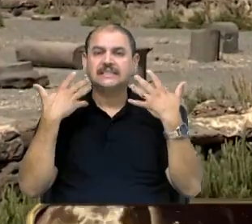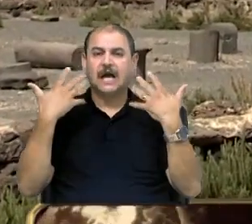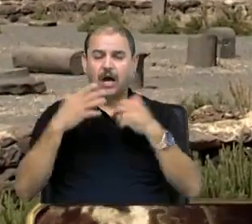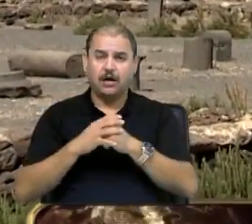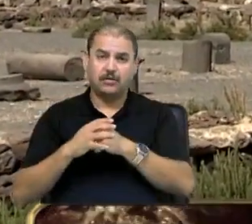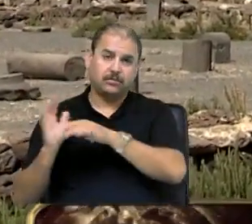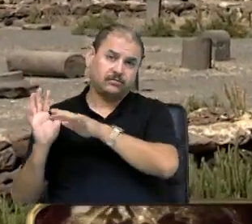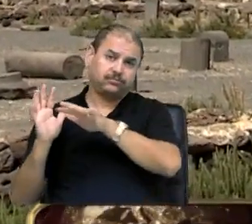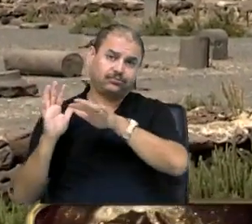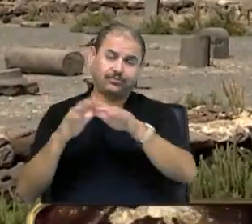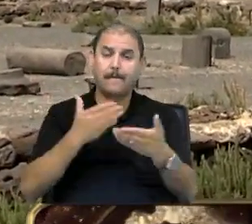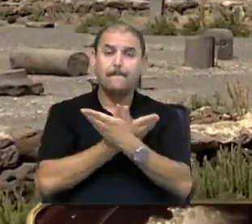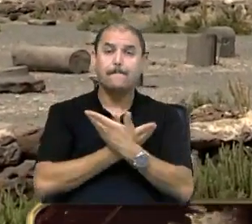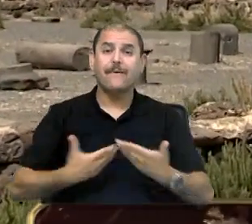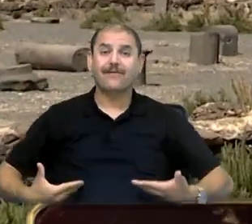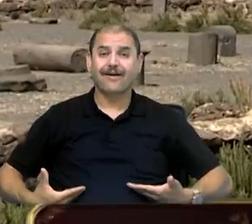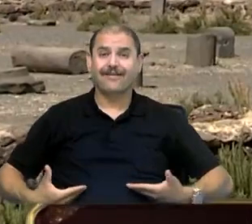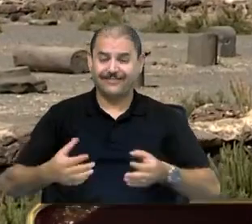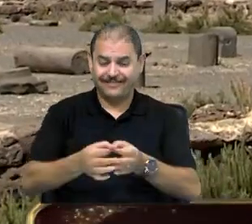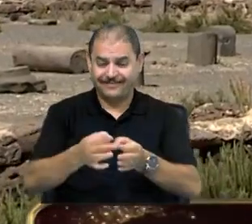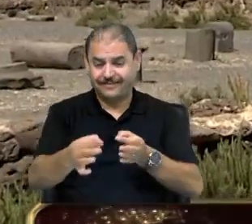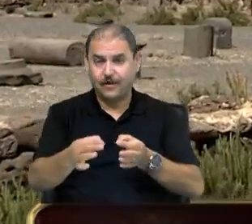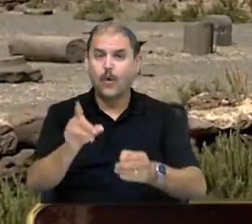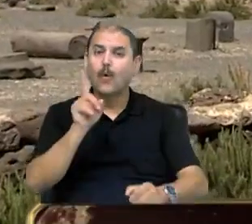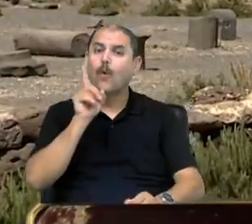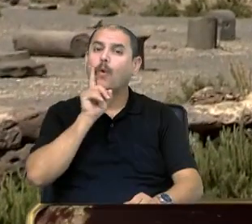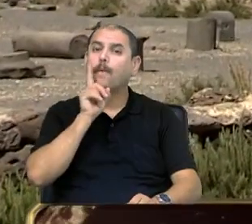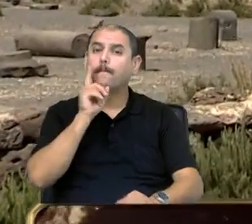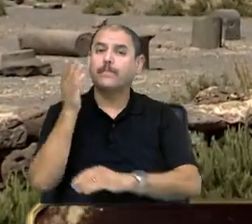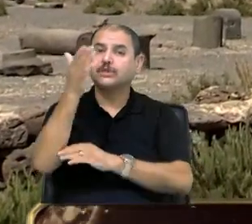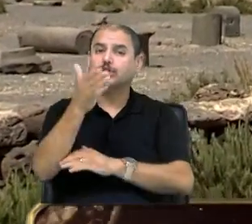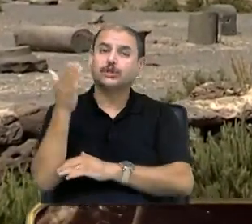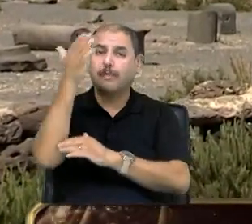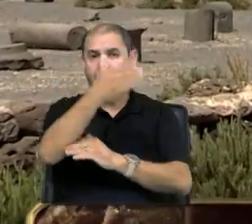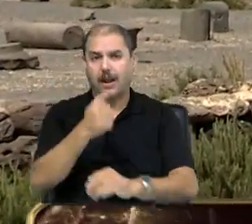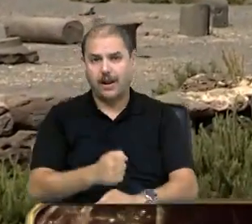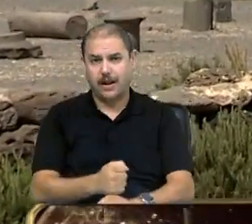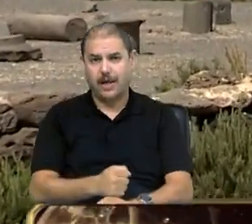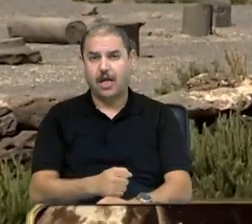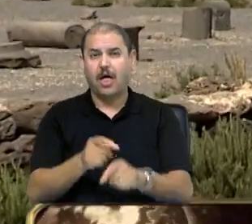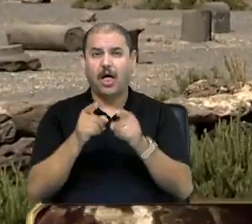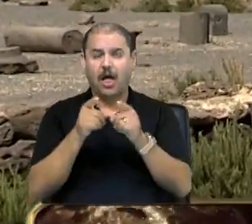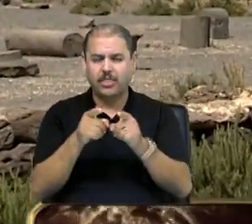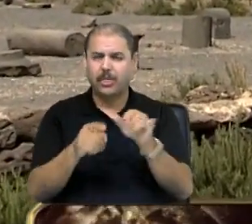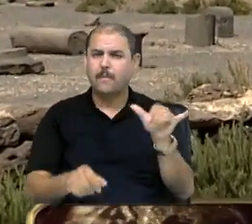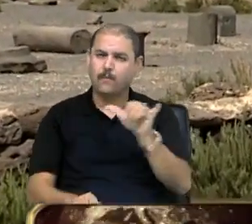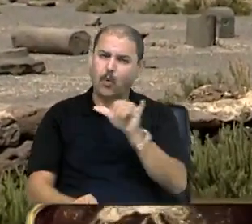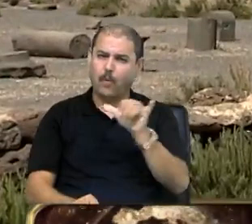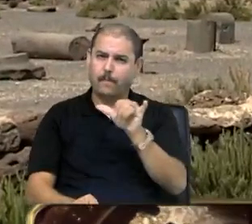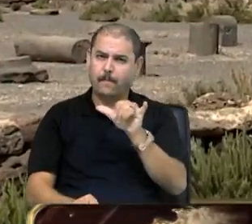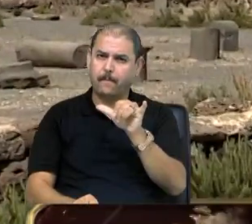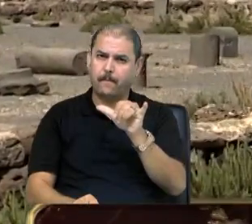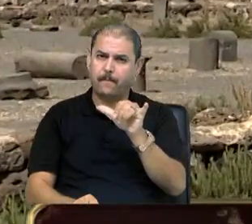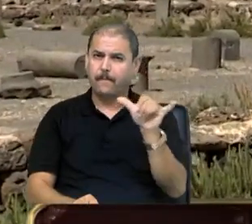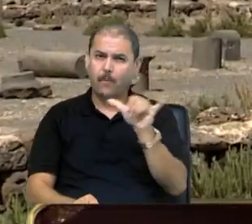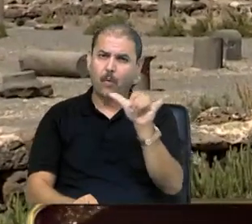وهي منطقه سياحيه مهمه تم في الاونه الاخيره يعني تصفيه الضوء عليها وهي فعلا هي يعني يجب ان يكون من السابق